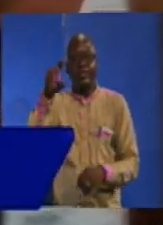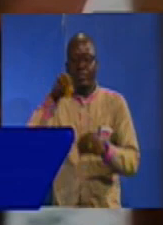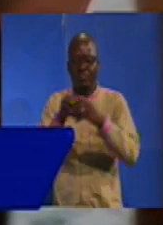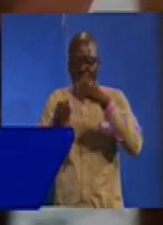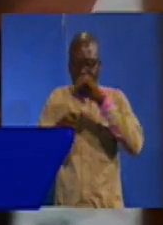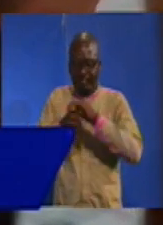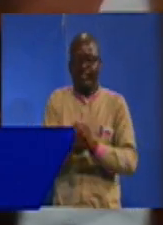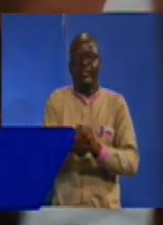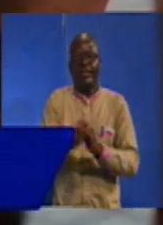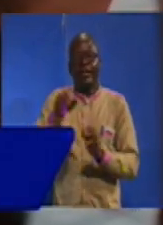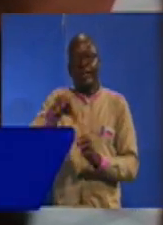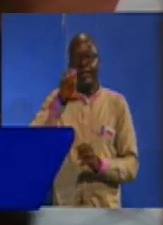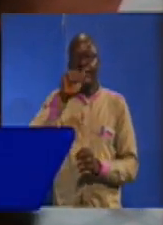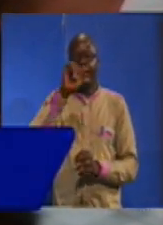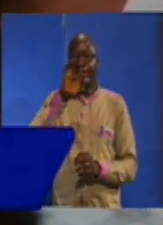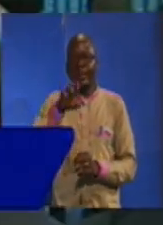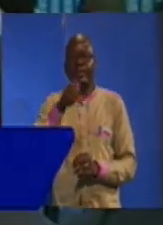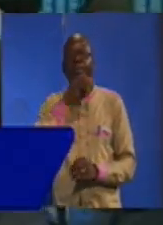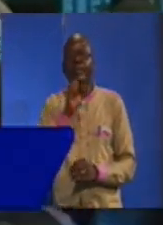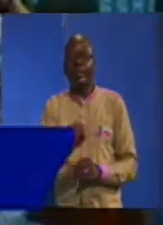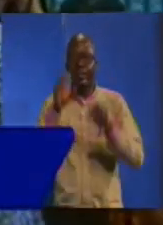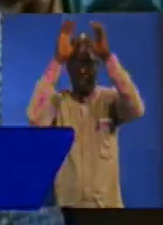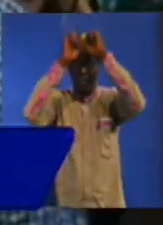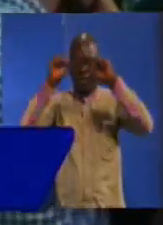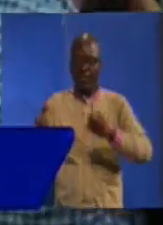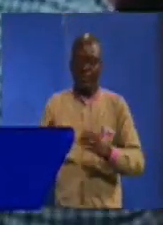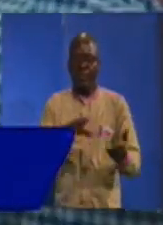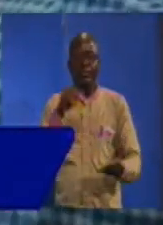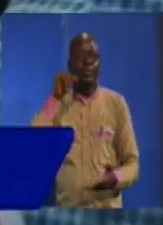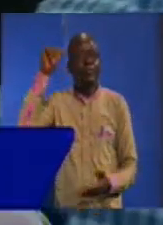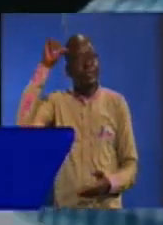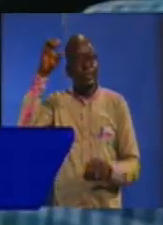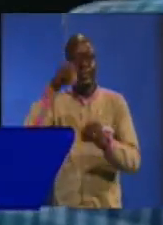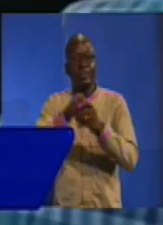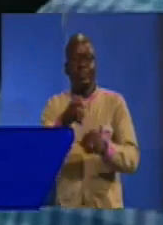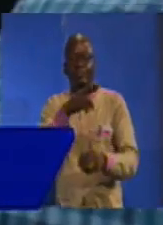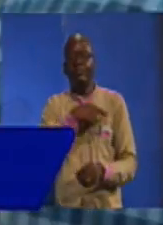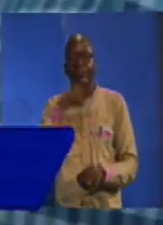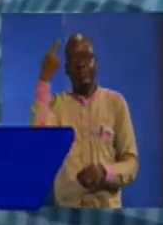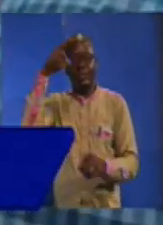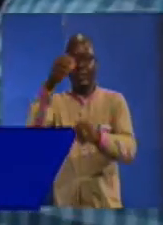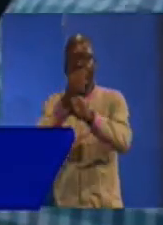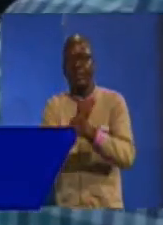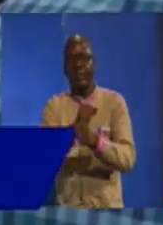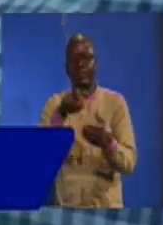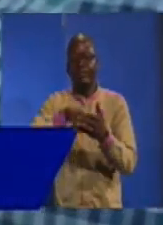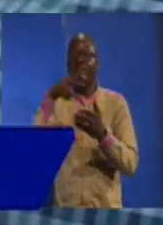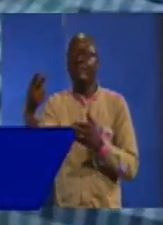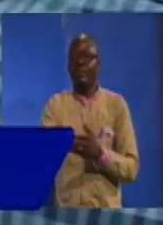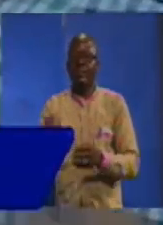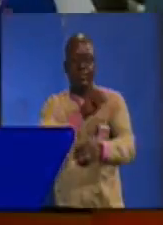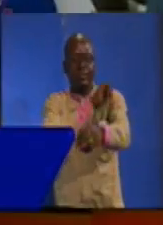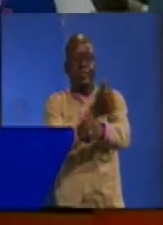discrétion au Caire. L'ancien président décédé hier lundi suite à une crise cardiaque était détenu en prison depuis sa chute. Les